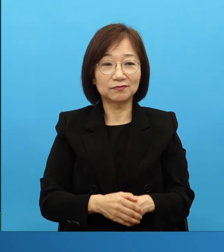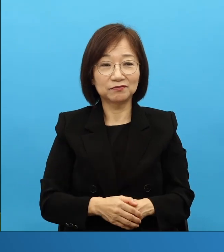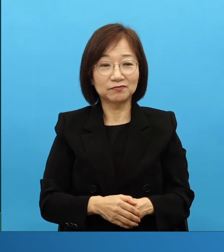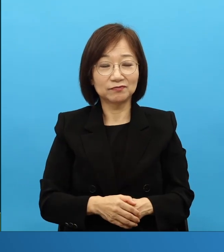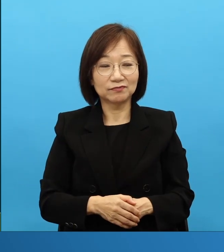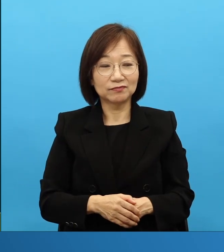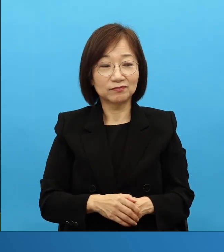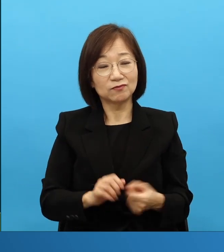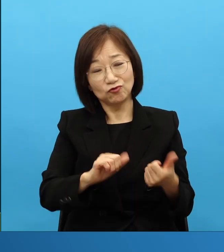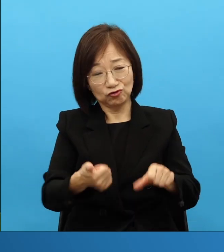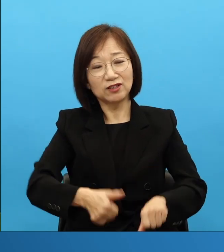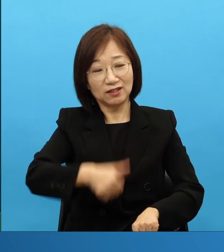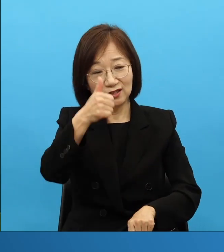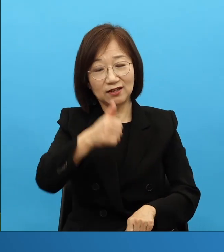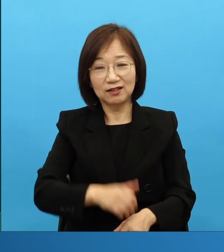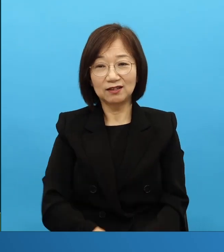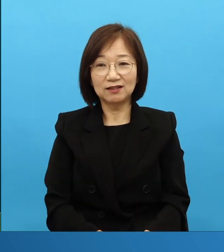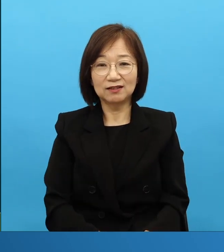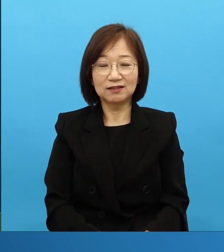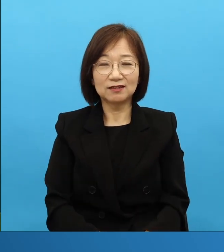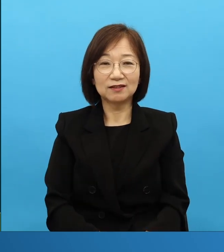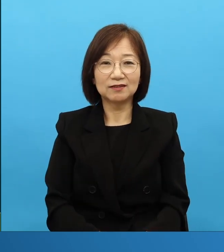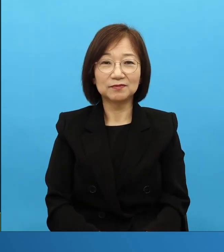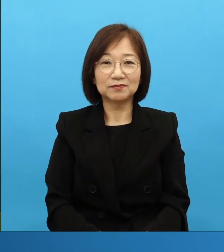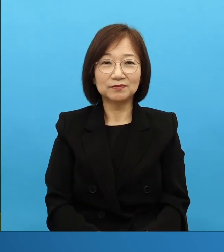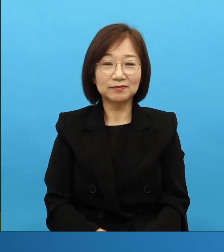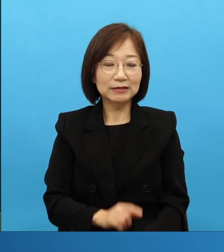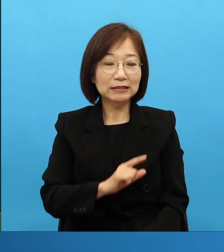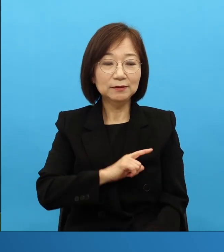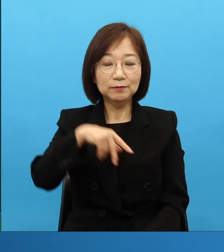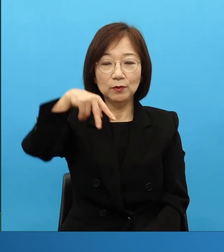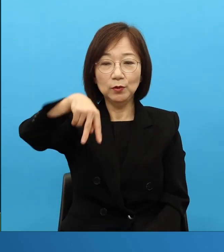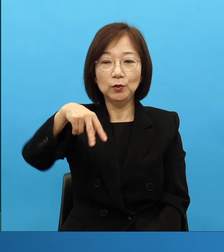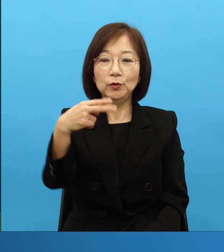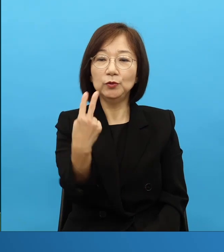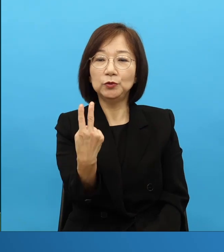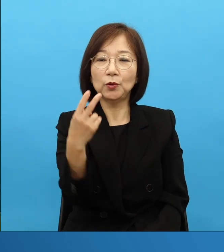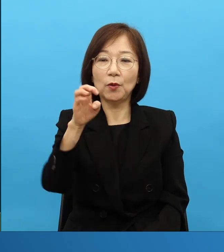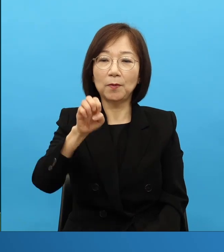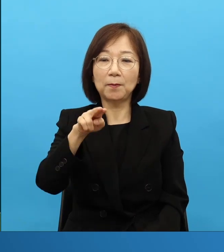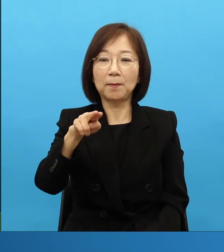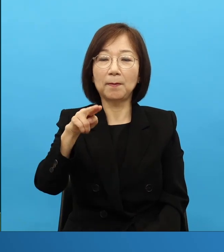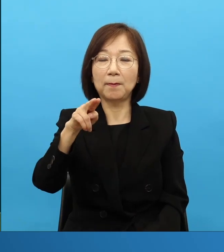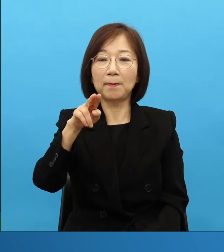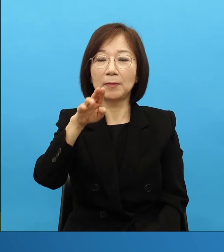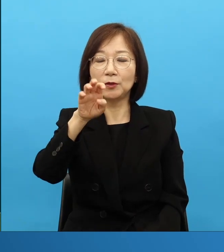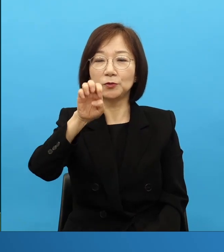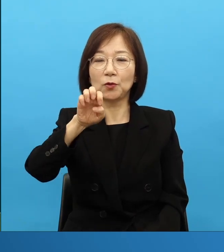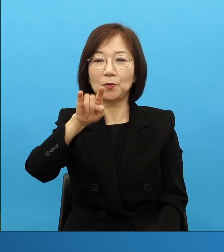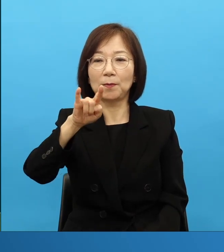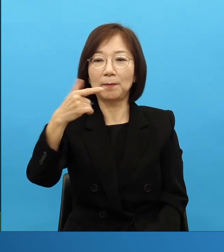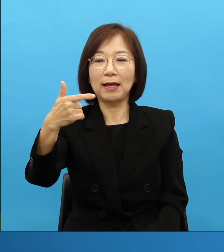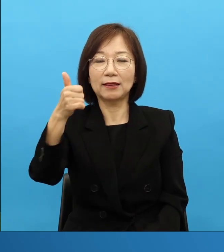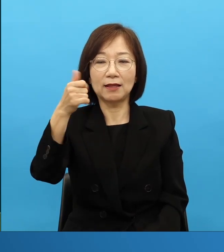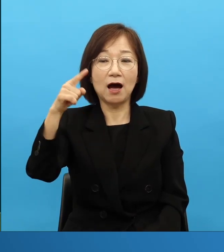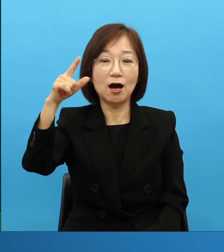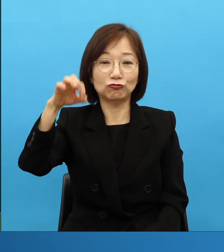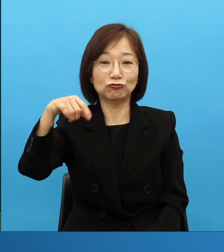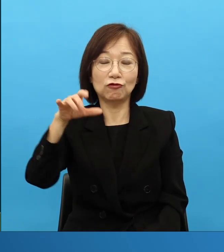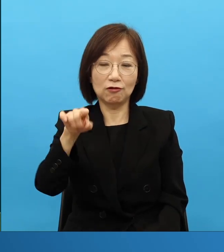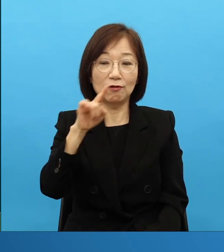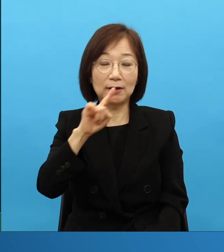좋아요. Then Schopenhauer is right. We should just 쇼펜하우 die 그런 and 말 not 했잖아요. live. 인간은 안 태어나는 게 좋아. Schopenhauer says people are better off not being